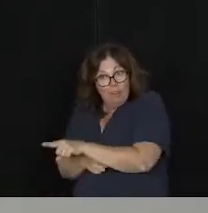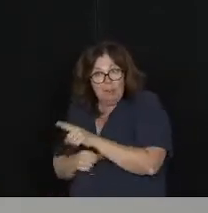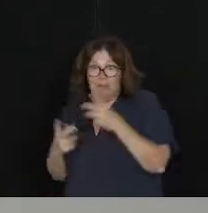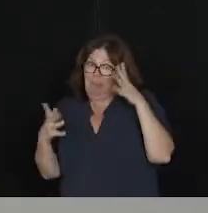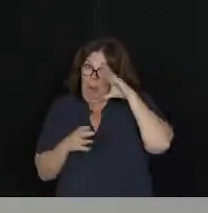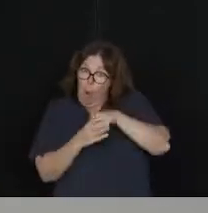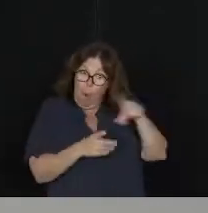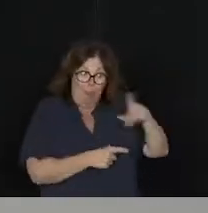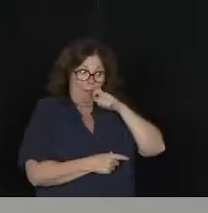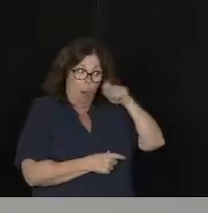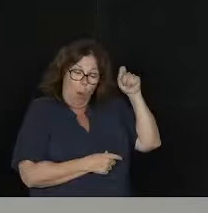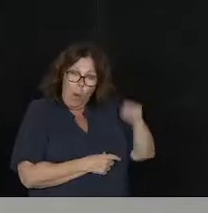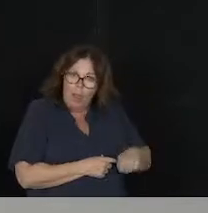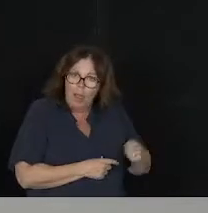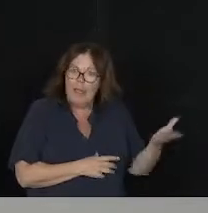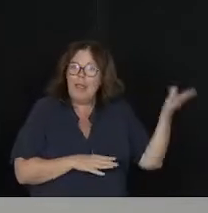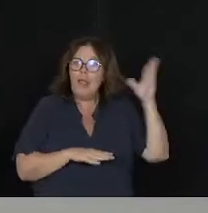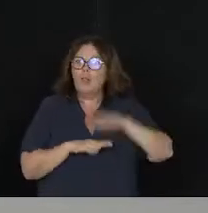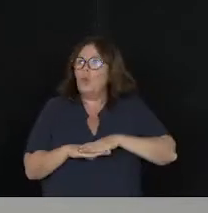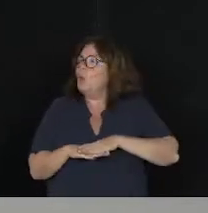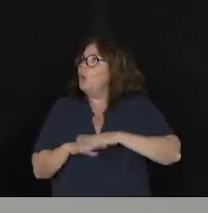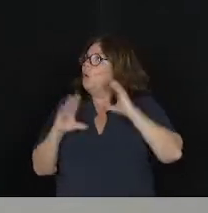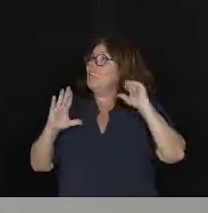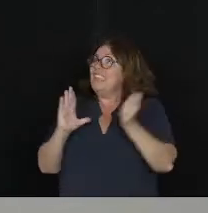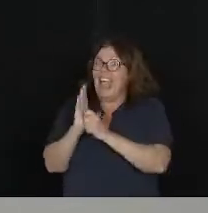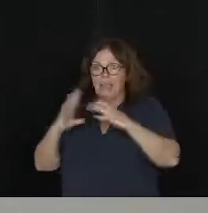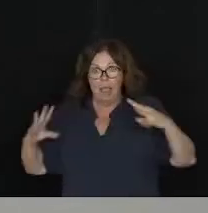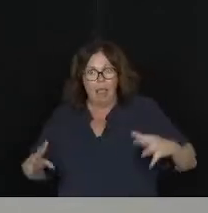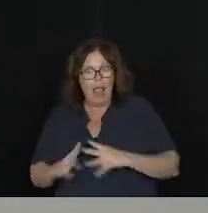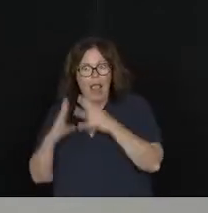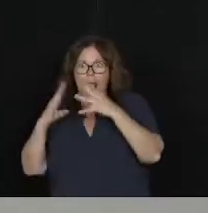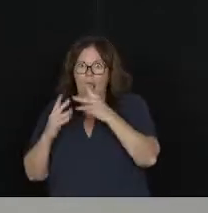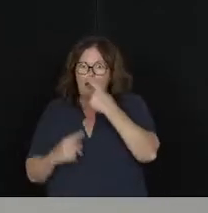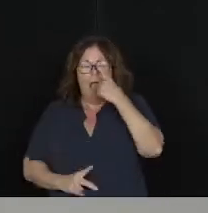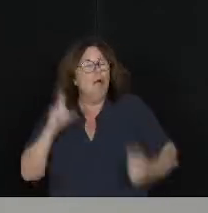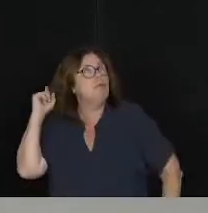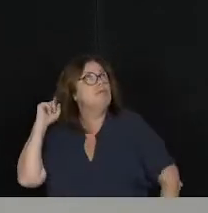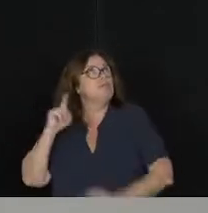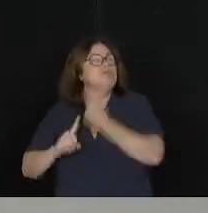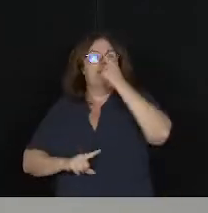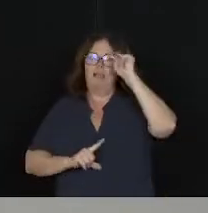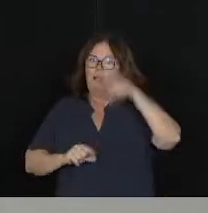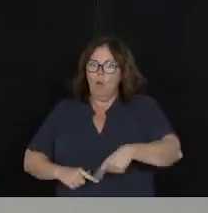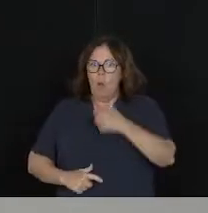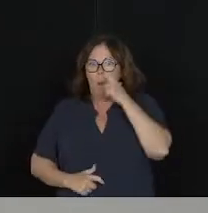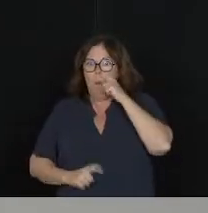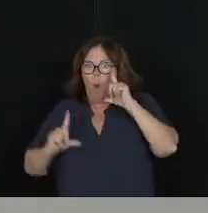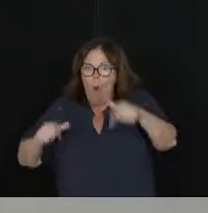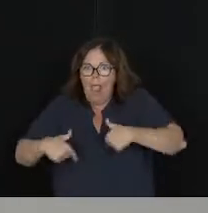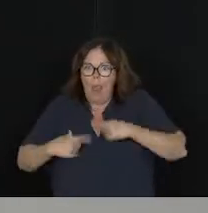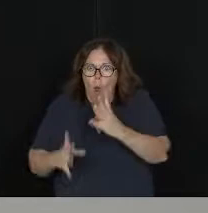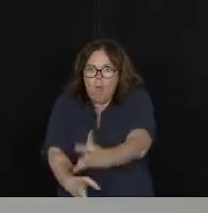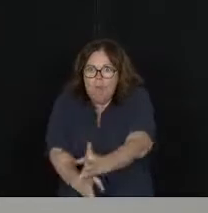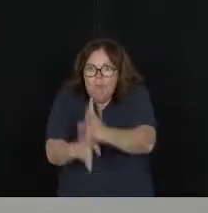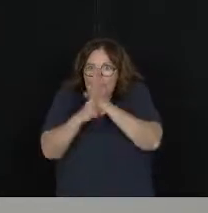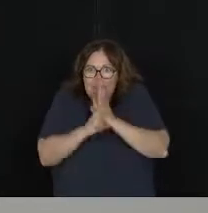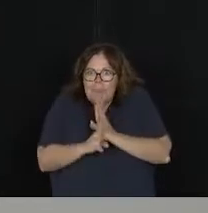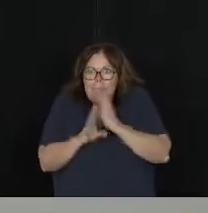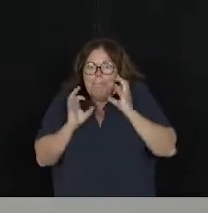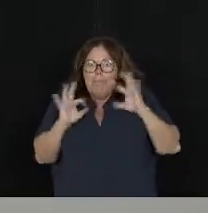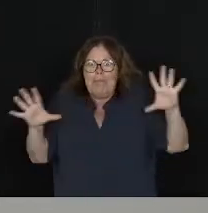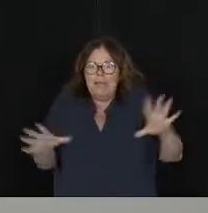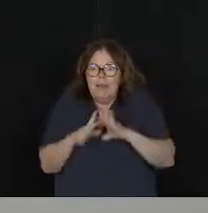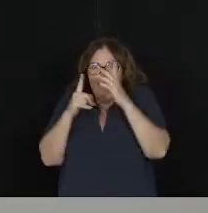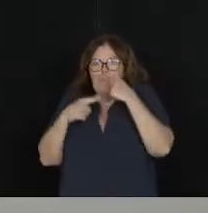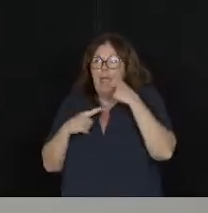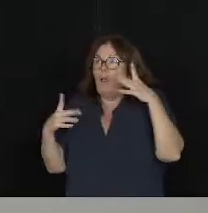Ukraine, hein, les autorités estiment vital, en temps de guerre, de rouvrir les écoles en présentiel, comme si leur fermeture pouvait annoncer la défaite, hein,